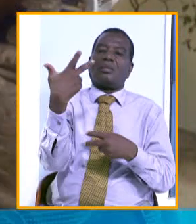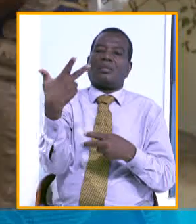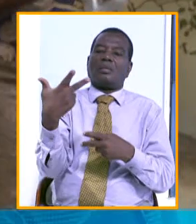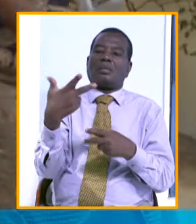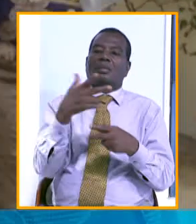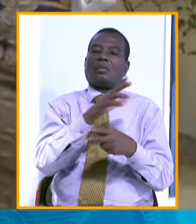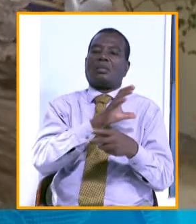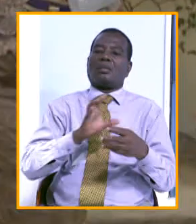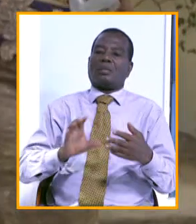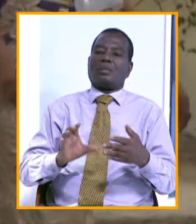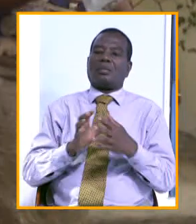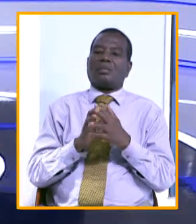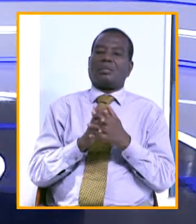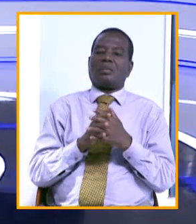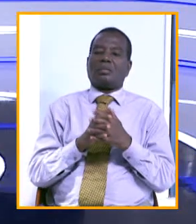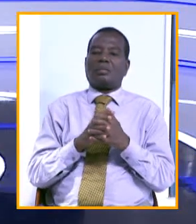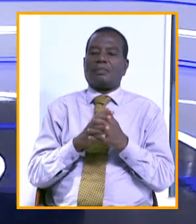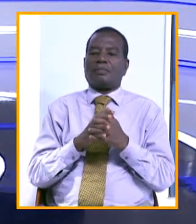localités.